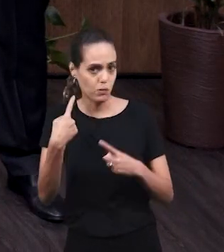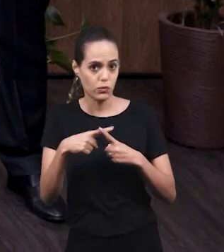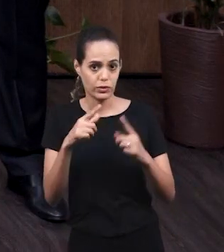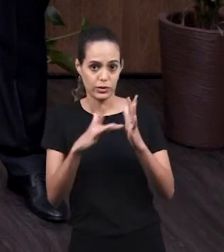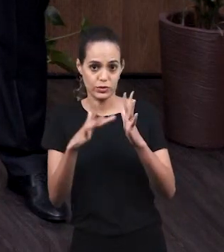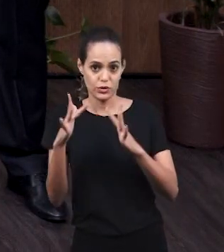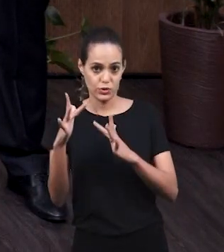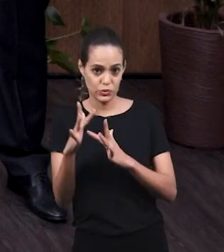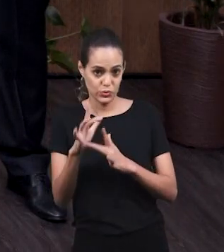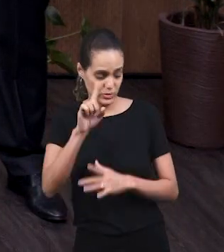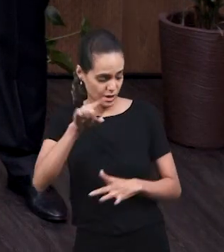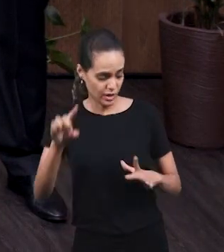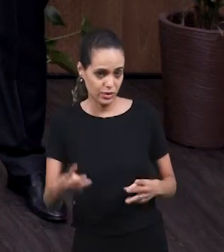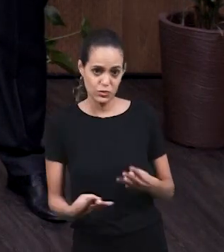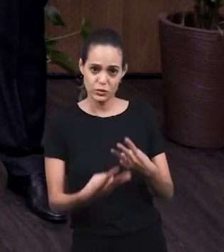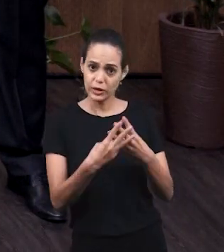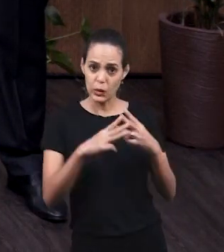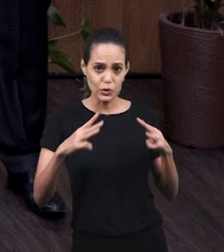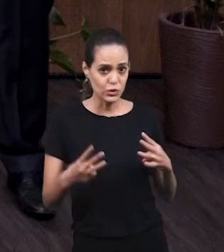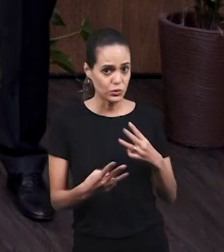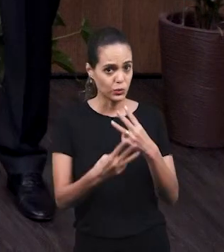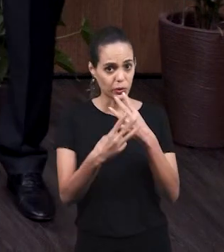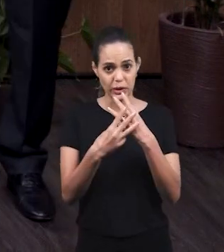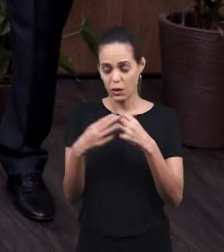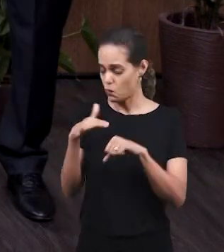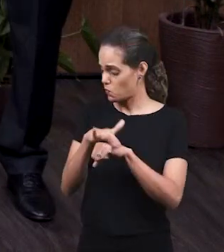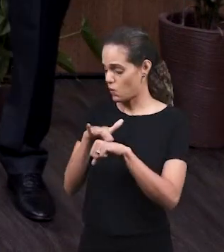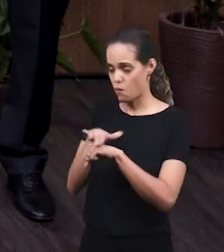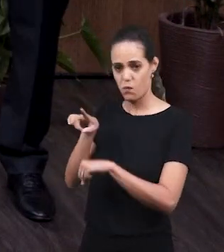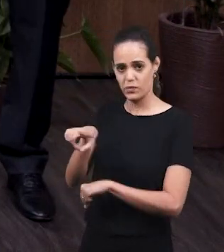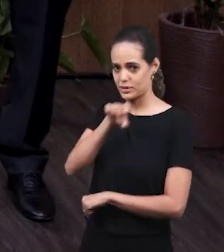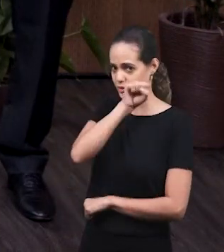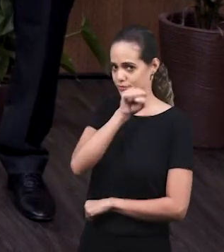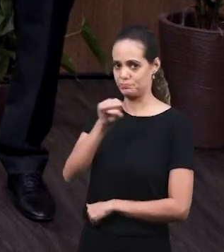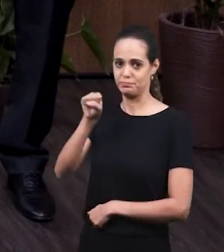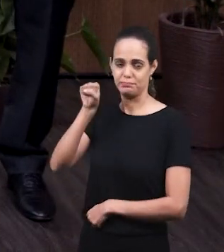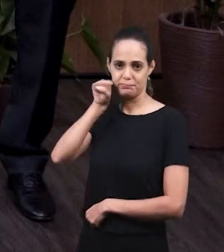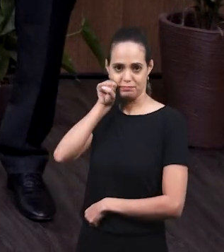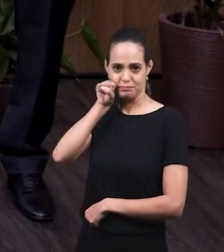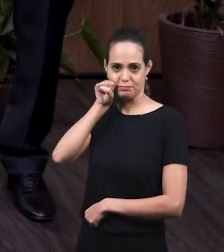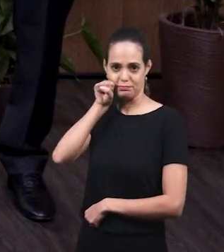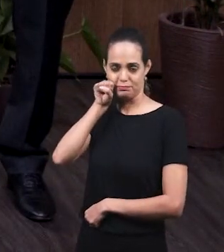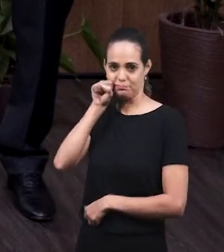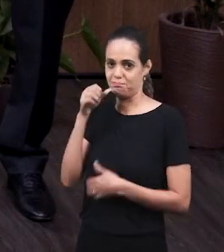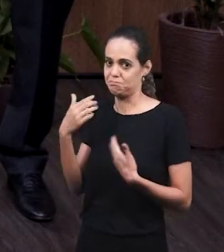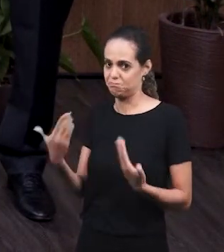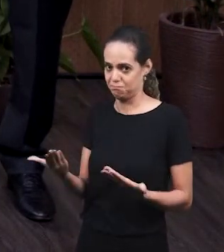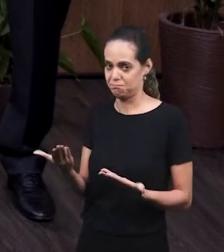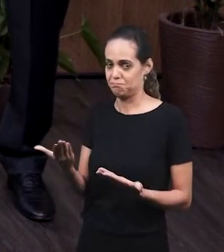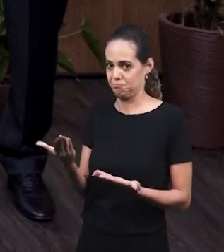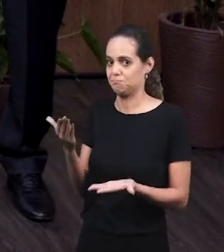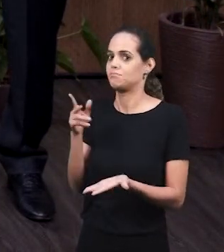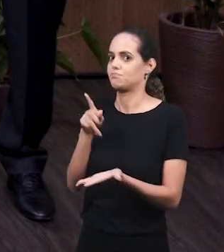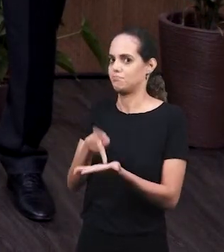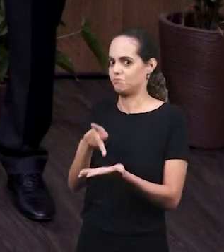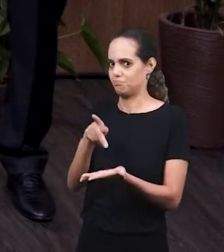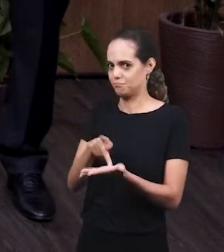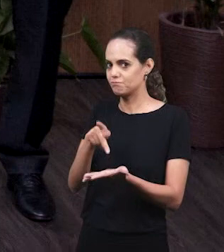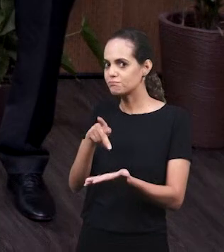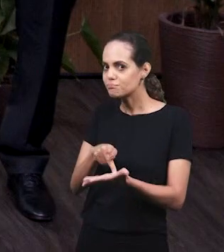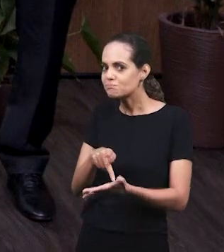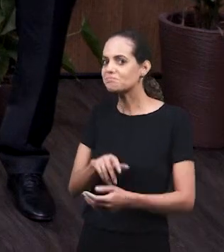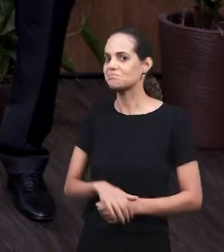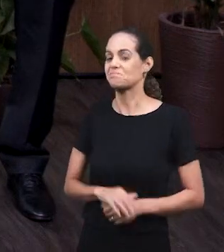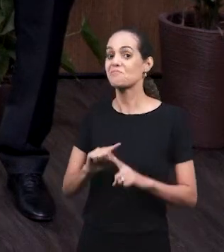juif, il ne se parlait pas, il ne s'adressait pas aux Samaritains. C'est vrai, pour cette femme,